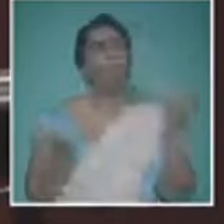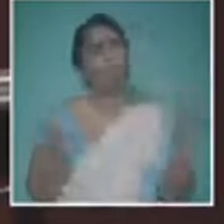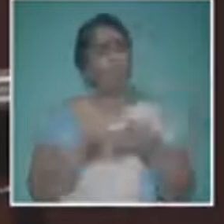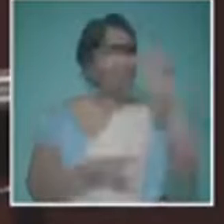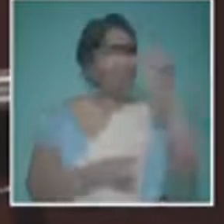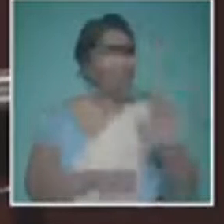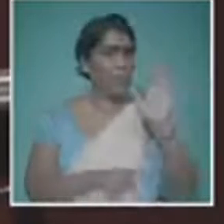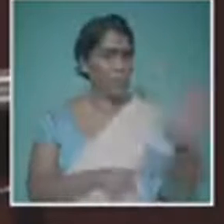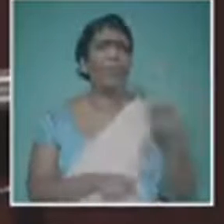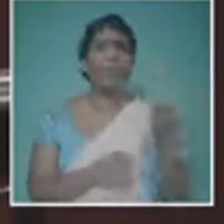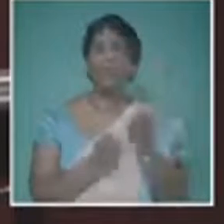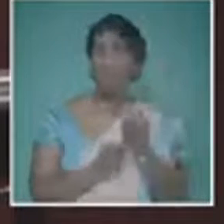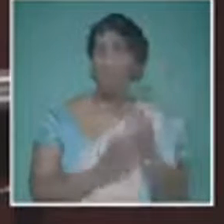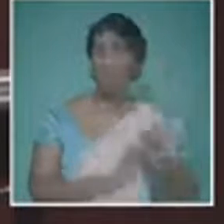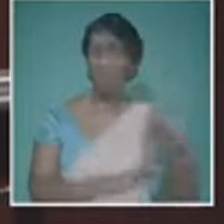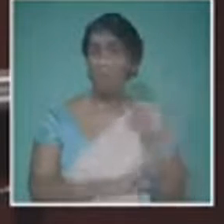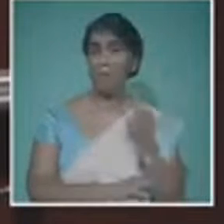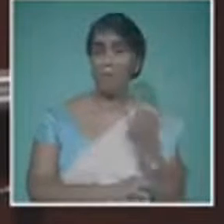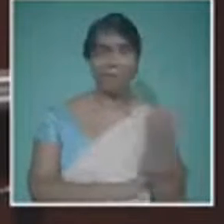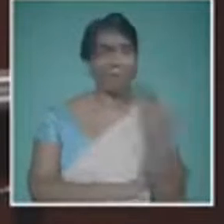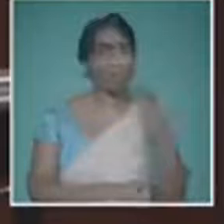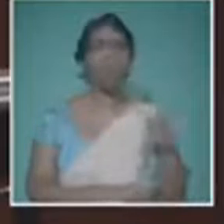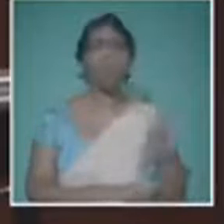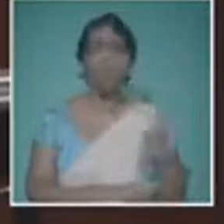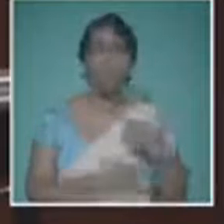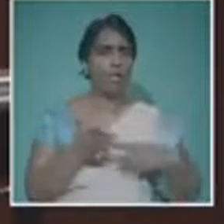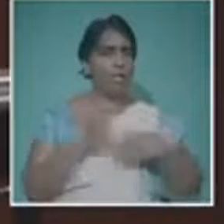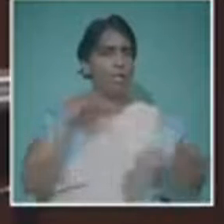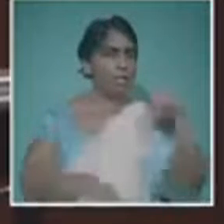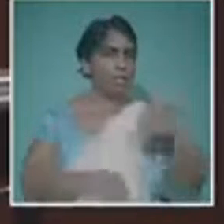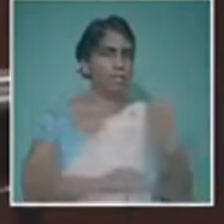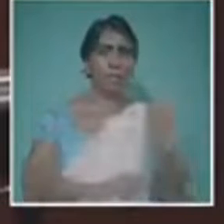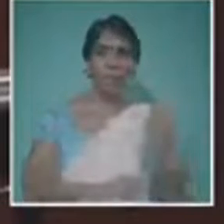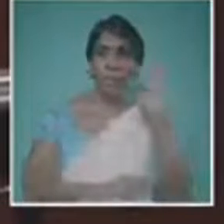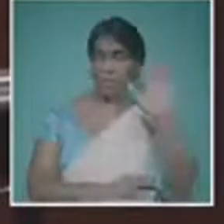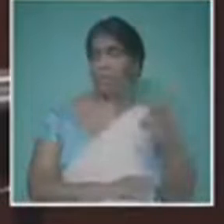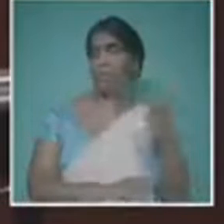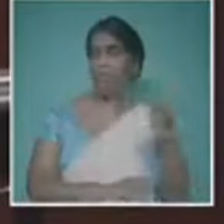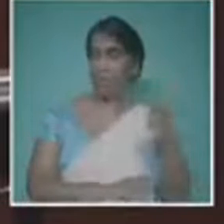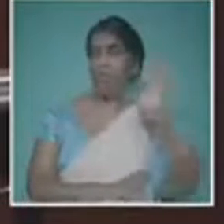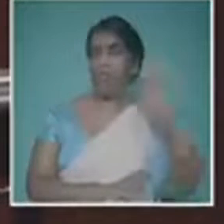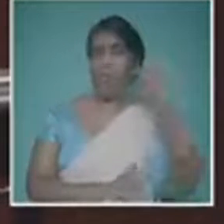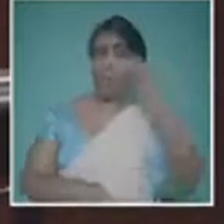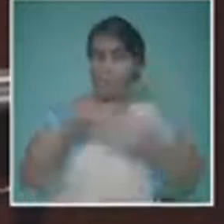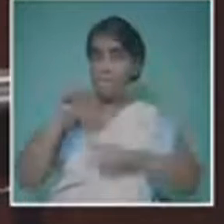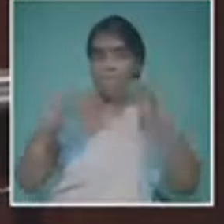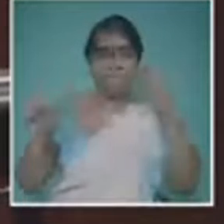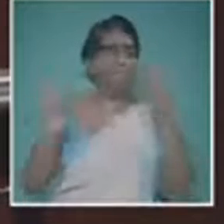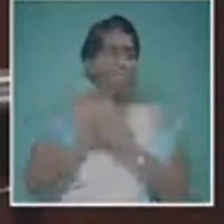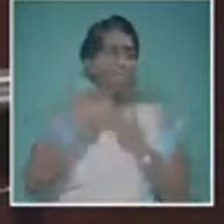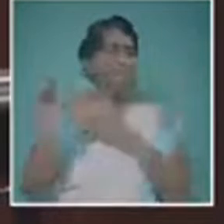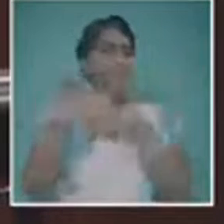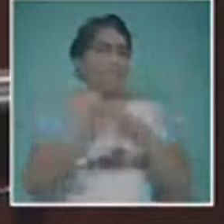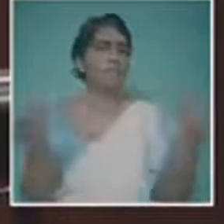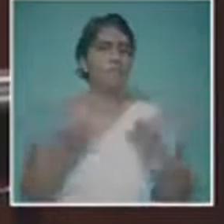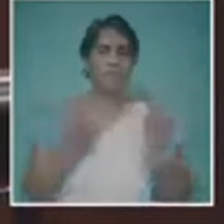பலம் இவற்றையெல்லாம் தாண்டி அச்சுறுத்தல், மக்கள் இது சம்பந்தமாக தலையிட்டால் அச்சுறுத்தப்படுகின்றார்கள்.